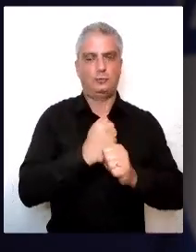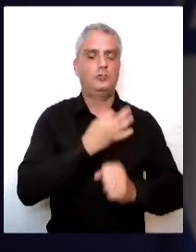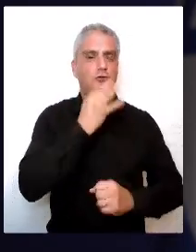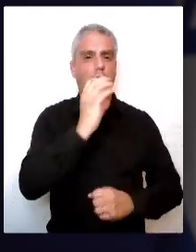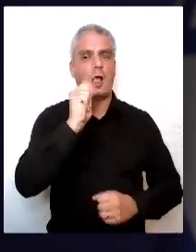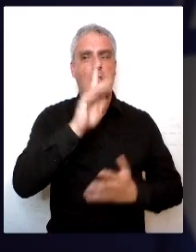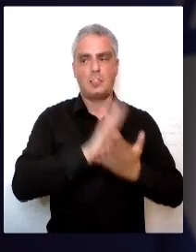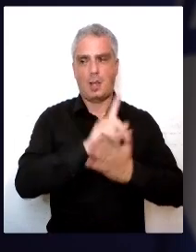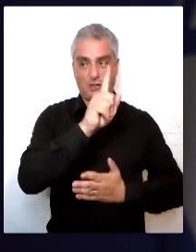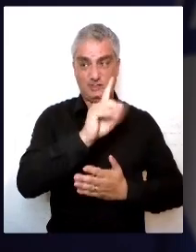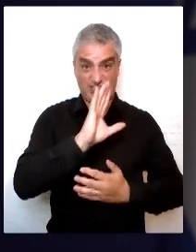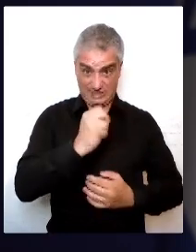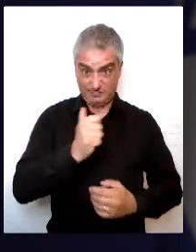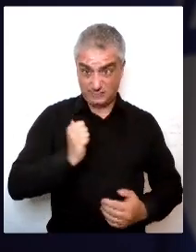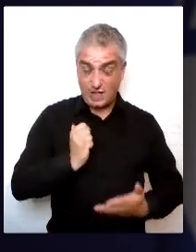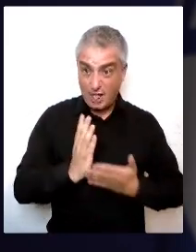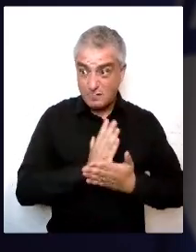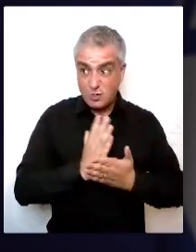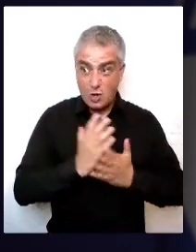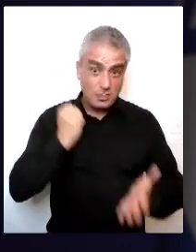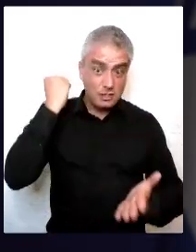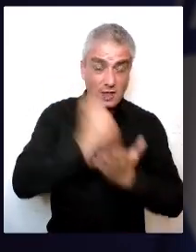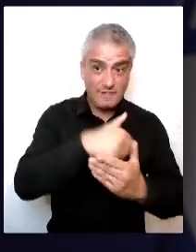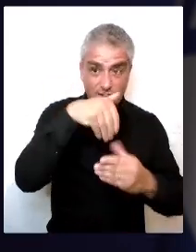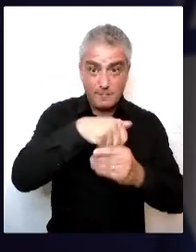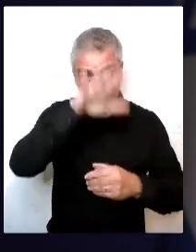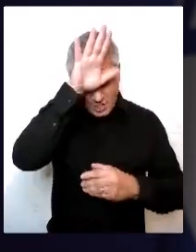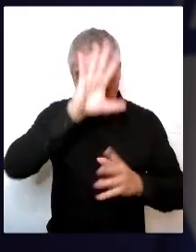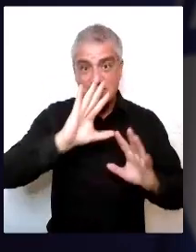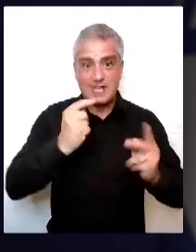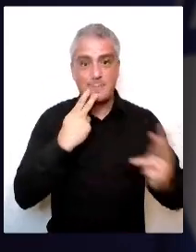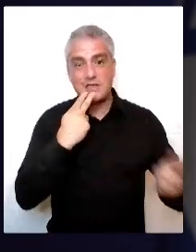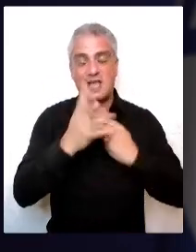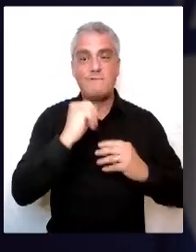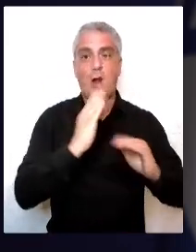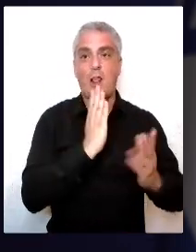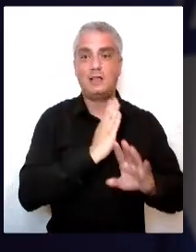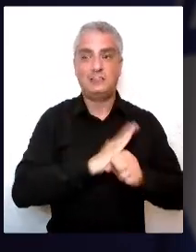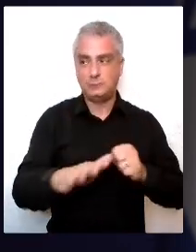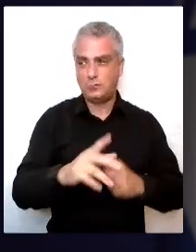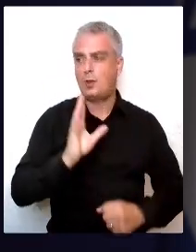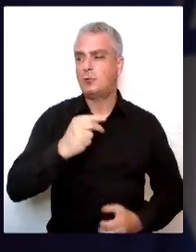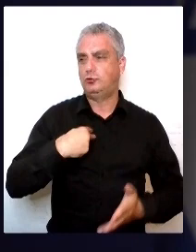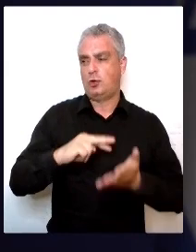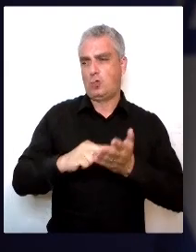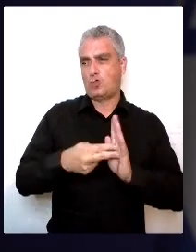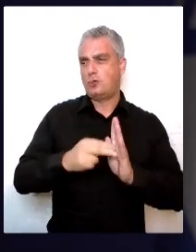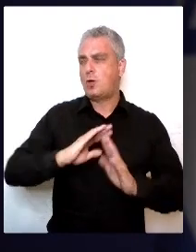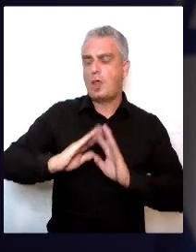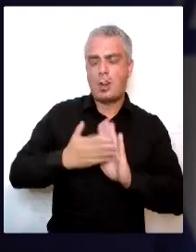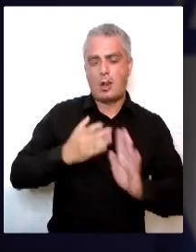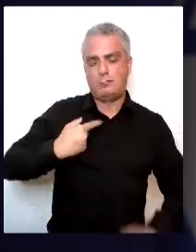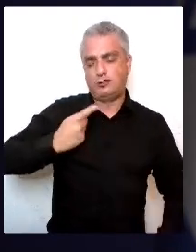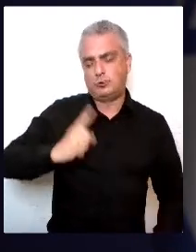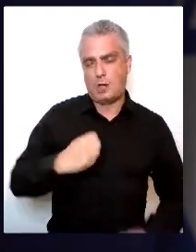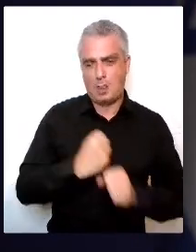11 האם צהל נערך לתקיפה נרחבת באיראן במקרה שיגיבו על החיסול יש לנו תוכניות לכל מה שנדרש